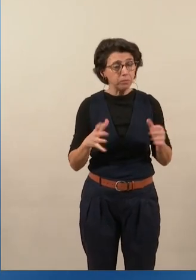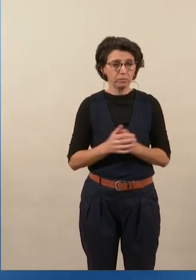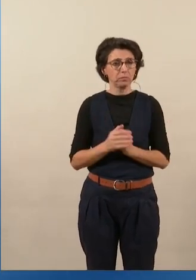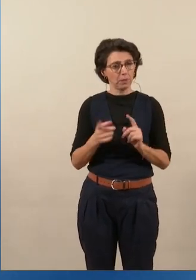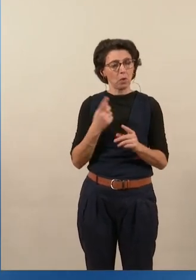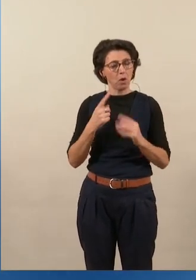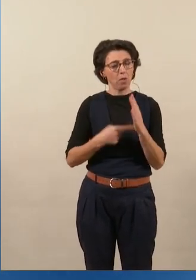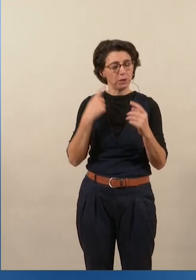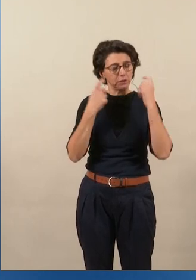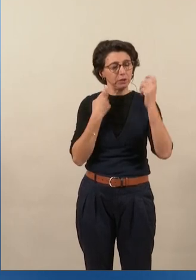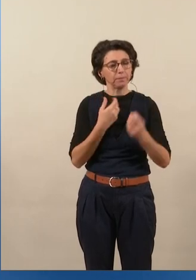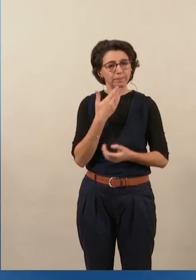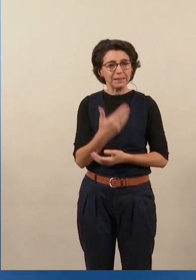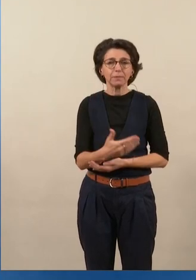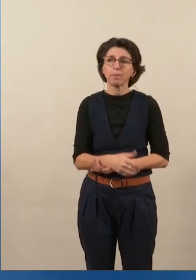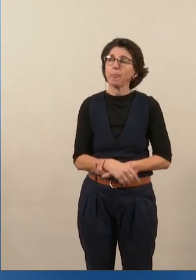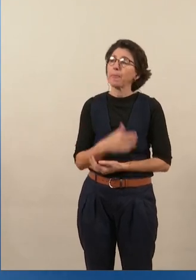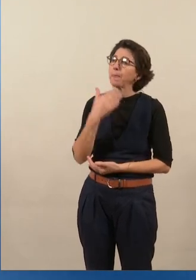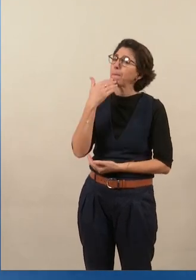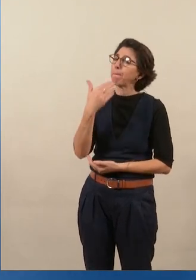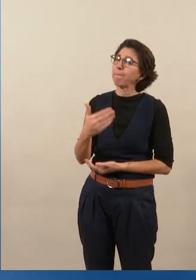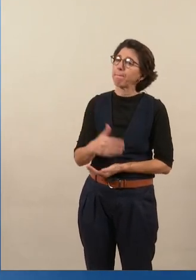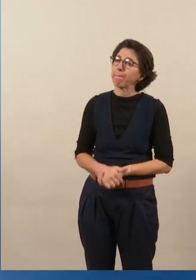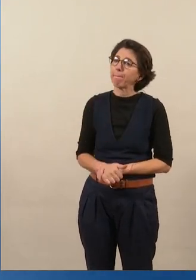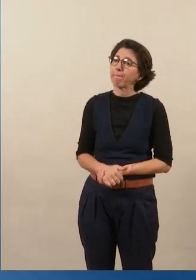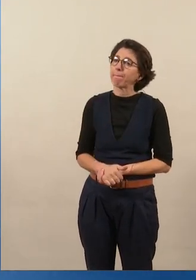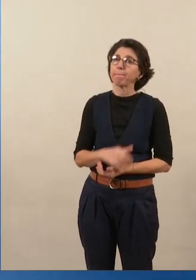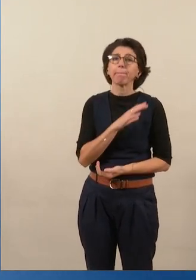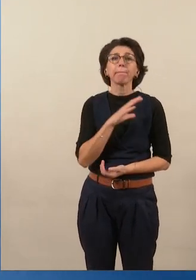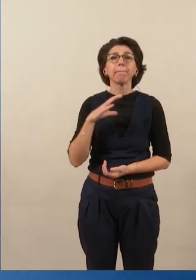merci merci Madame